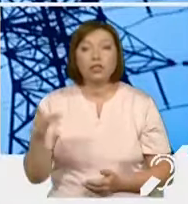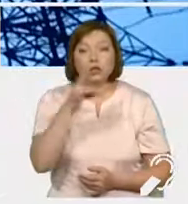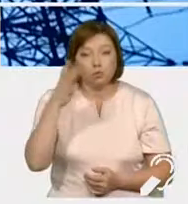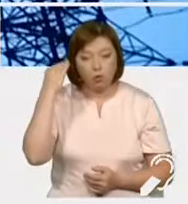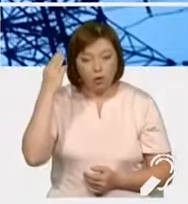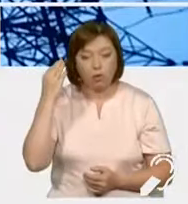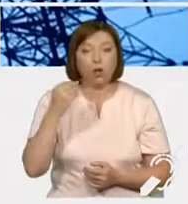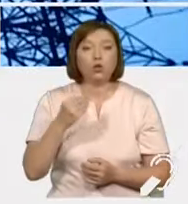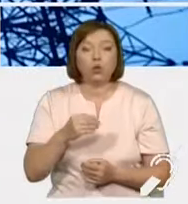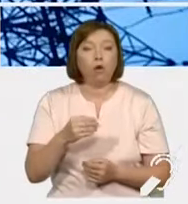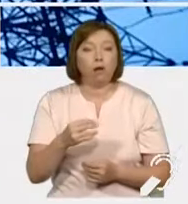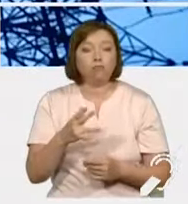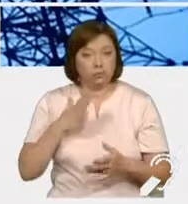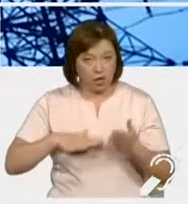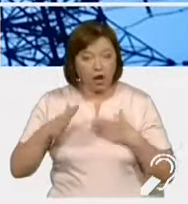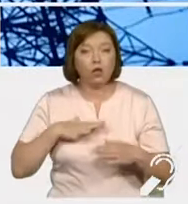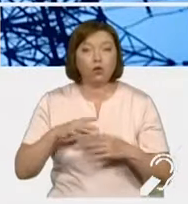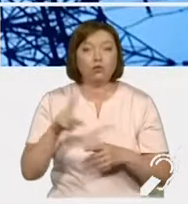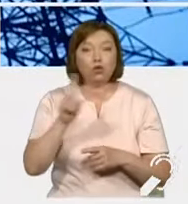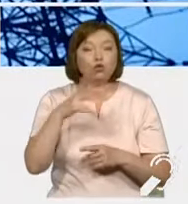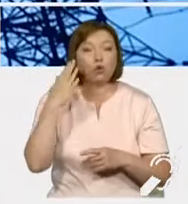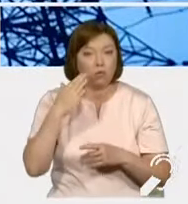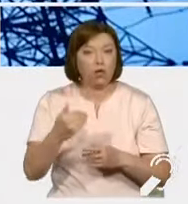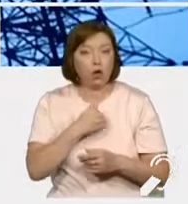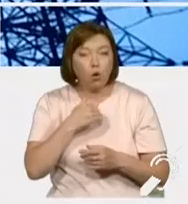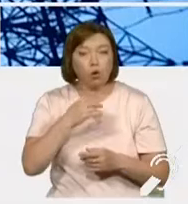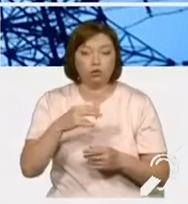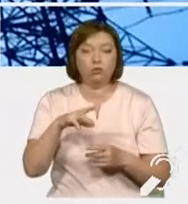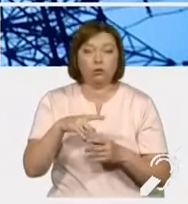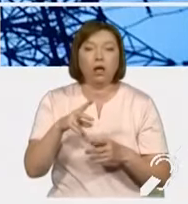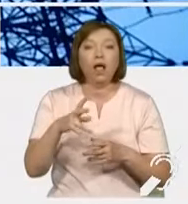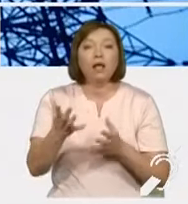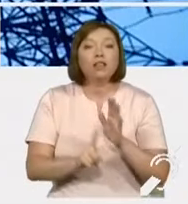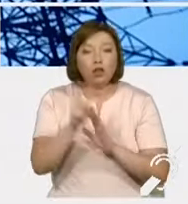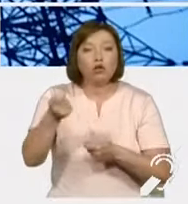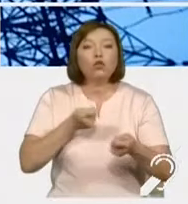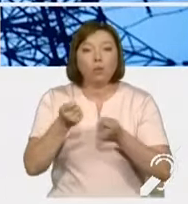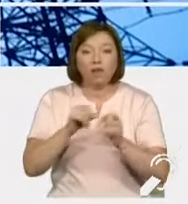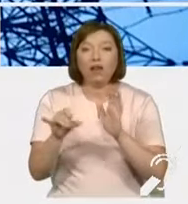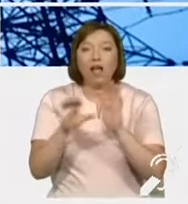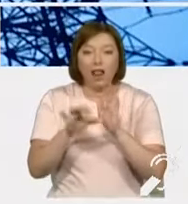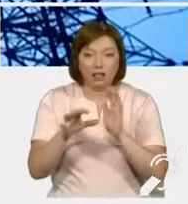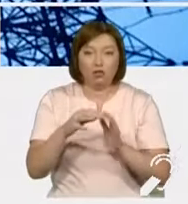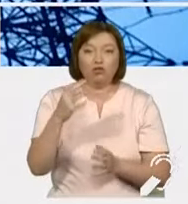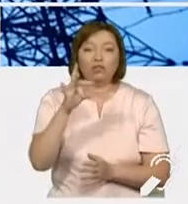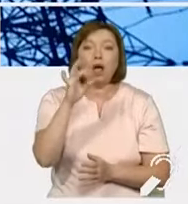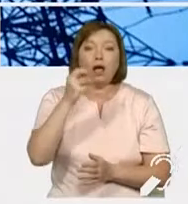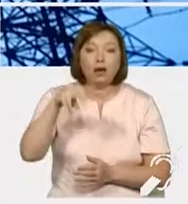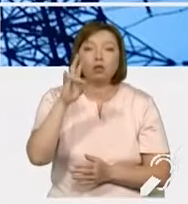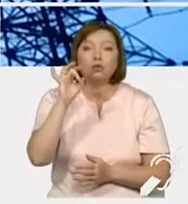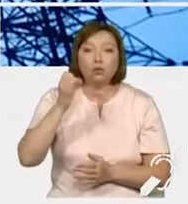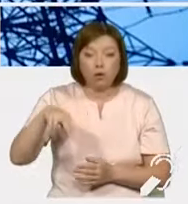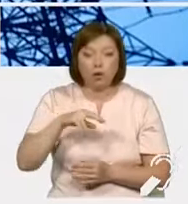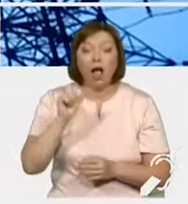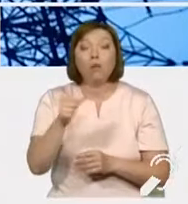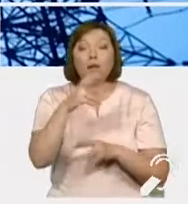Republica Moldova salută interesul României de a prelua controlul distribuitorului de energie electrică Red Nord, asta după ce